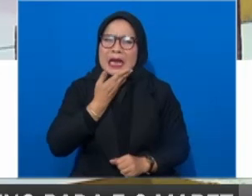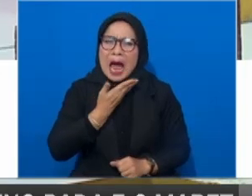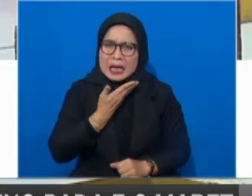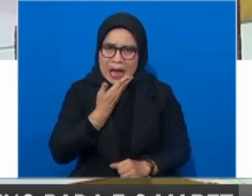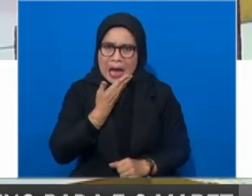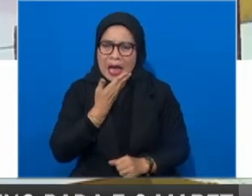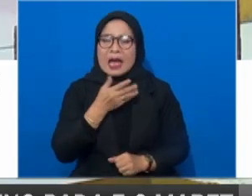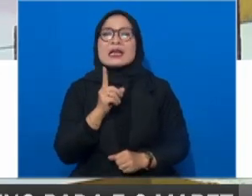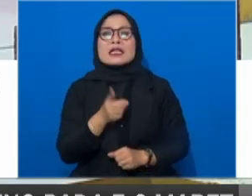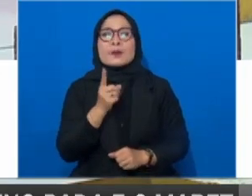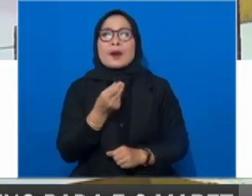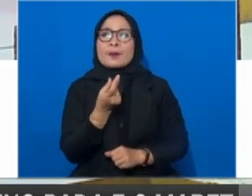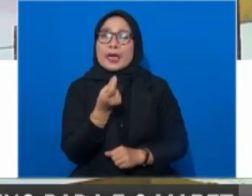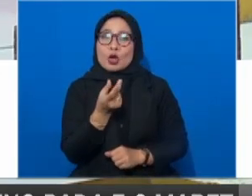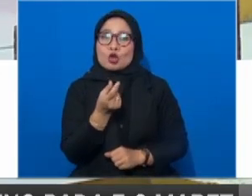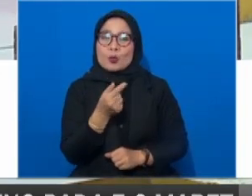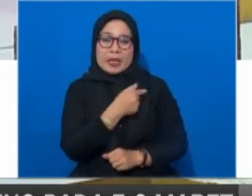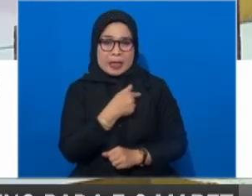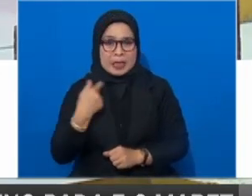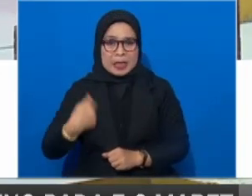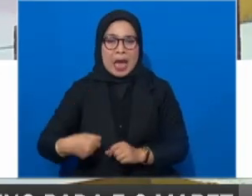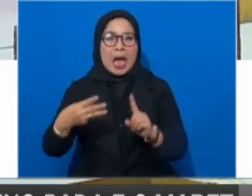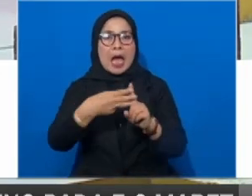perekonomian di Cina Benteng ini,